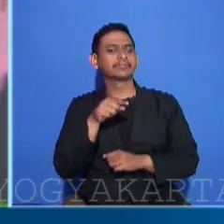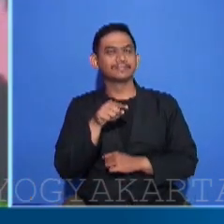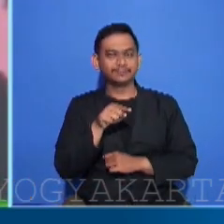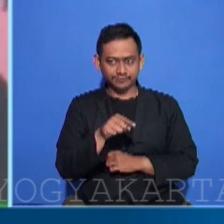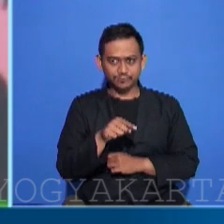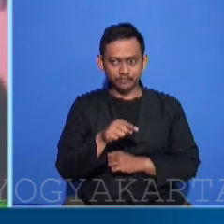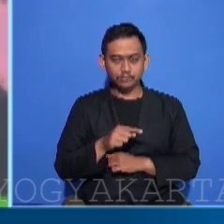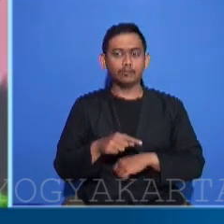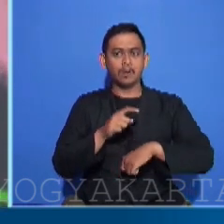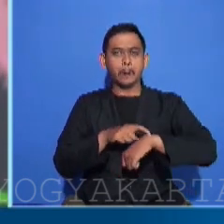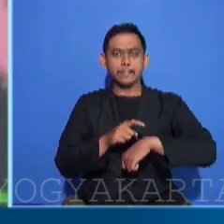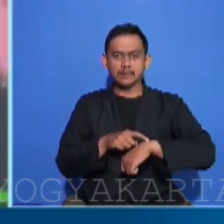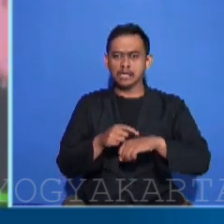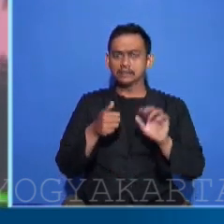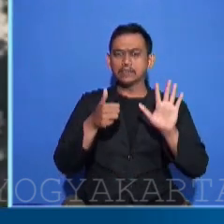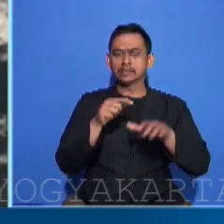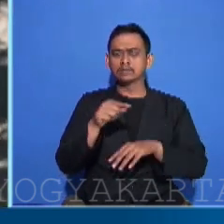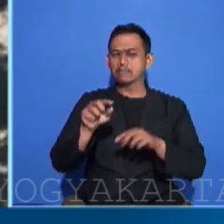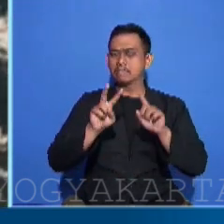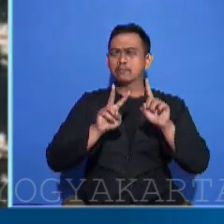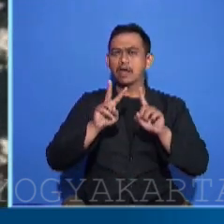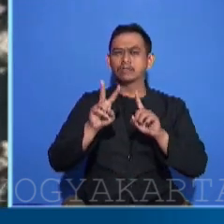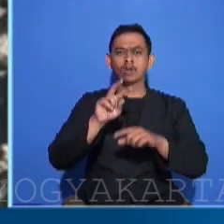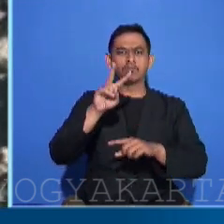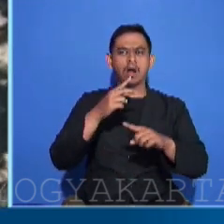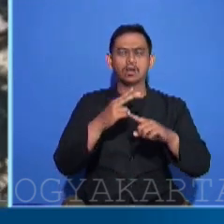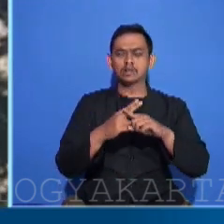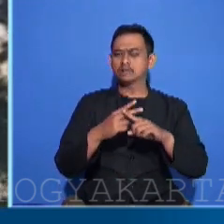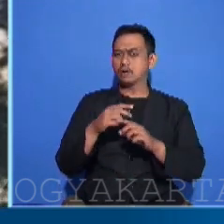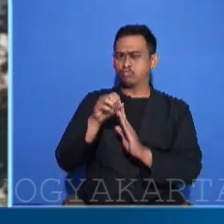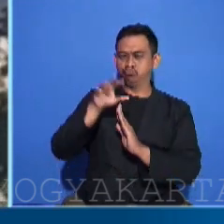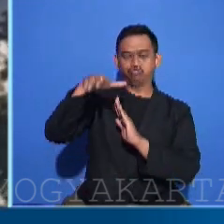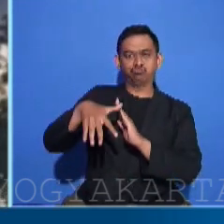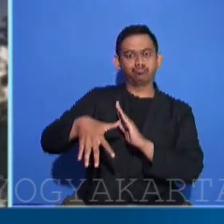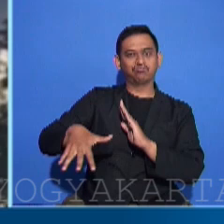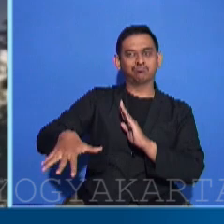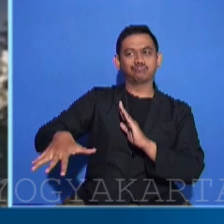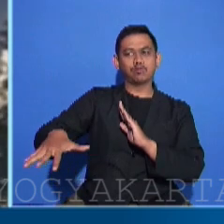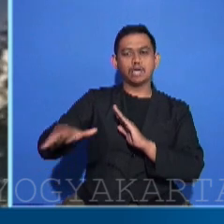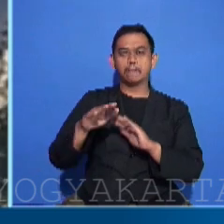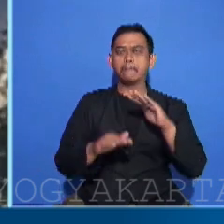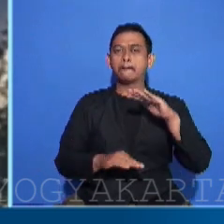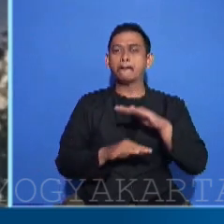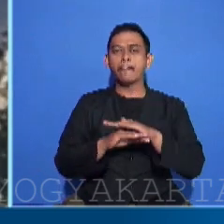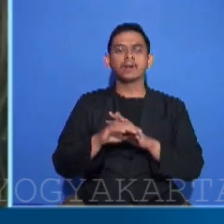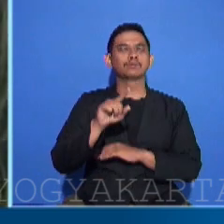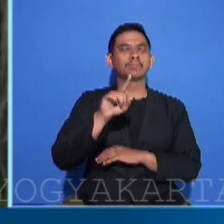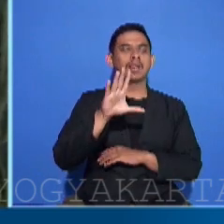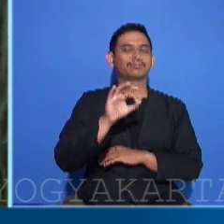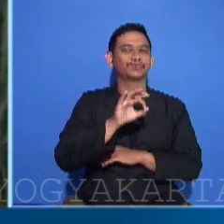12.00 siang hanya terpantau dua kali luncuran awan panas guguran dan jarak luncur maksimal 1.500 meter